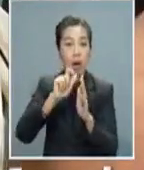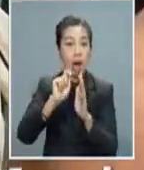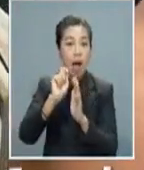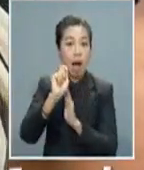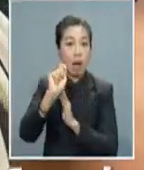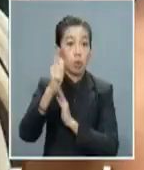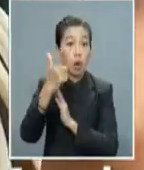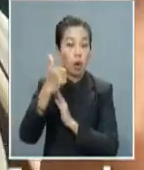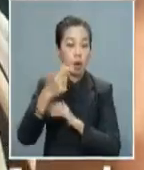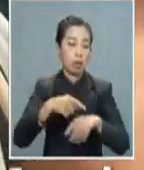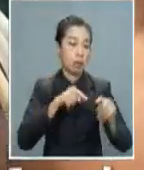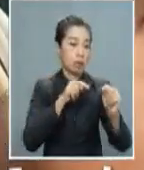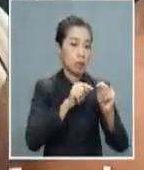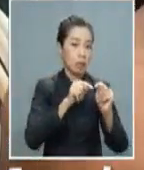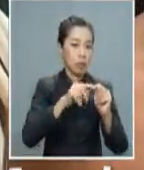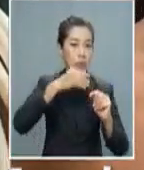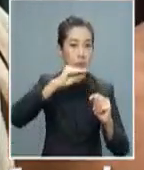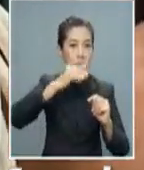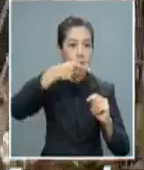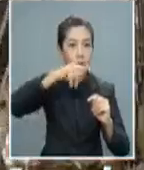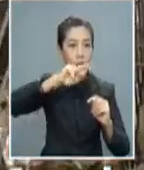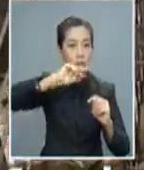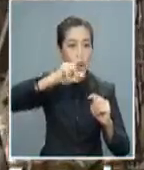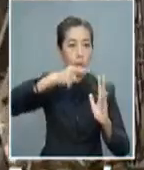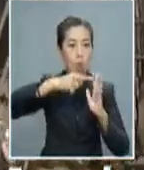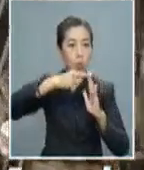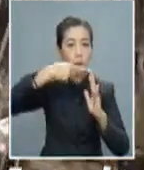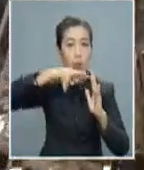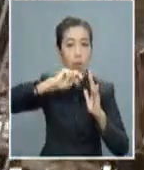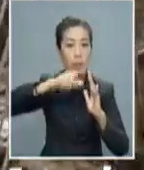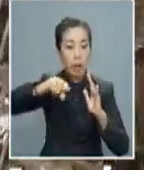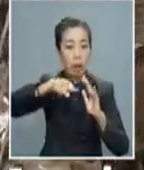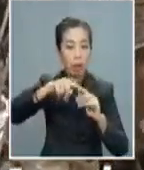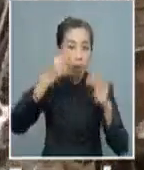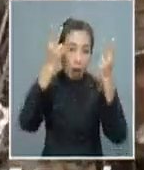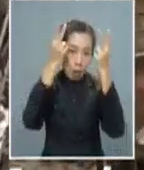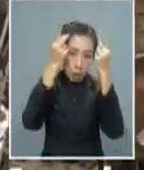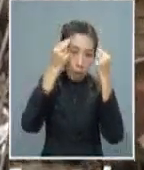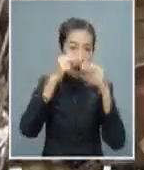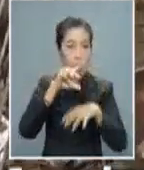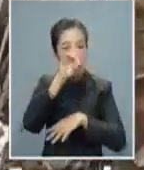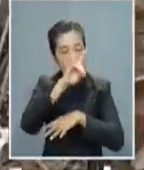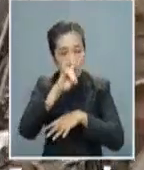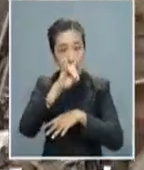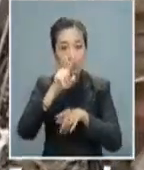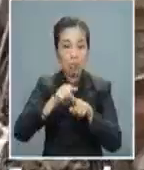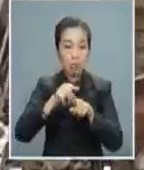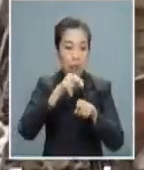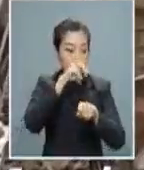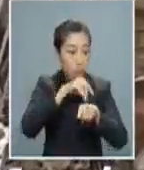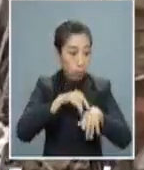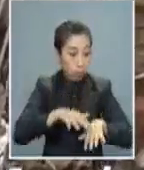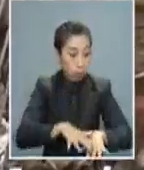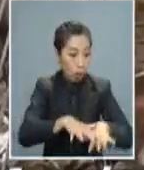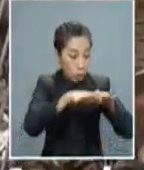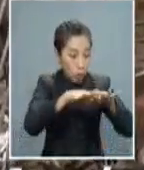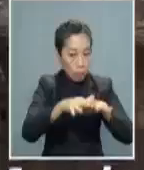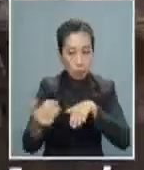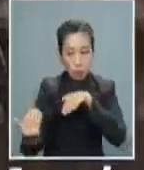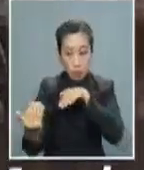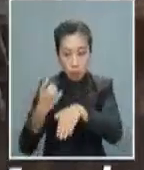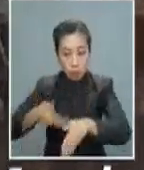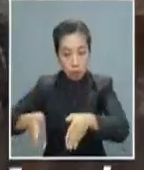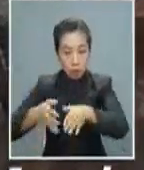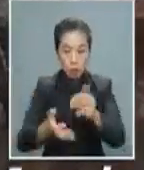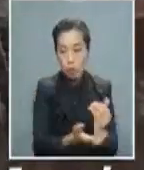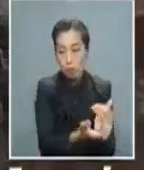ำกระต่ายนับ10ตัวรวมถึงสัตว์เลี้ยงชนิดต่างๆที่เลี้ยงไว้ขึ้นมาอาศัยริมถนนสายบางบานโผงเพงเป็นที่พักชั่